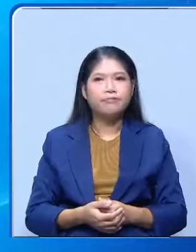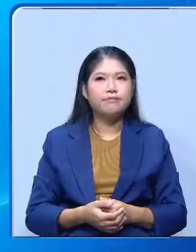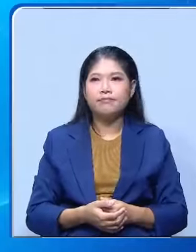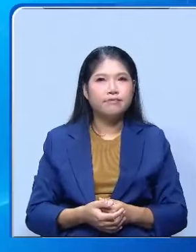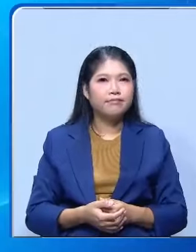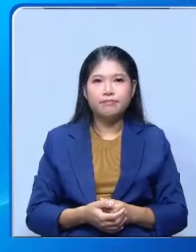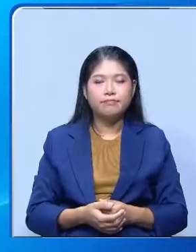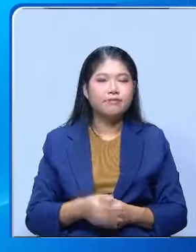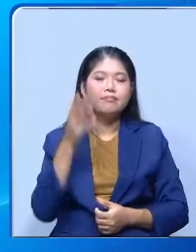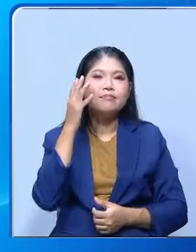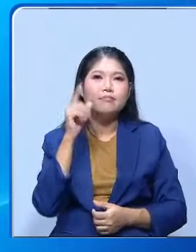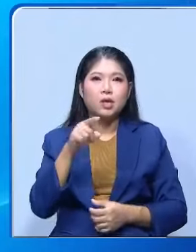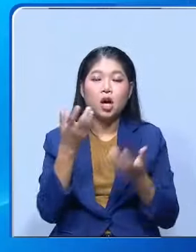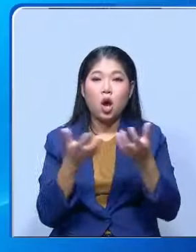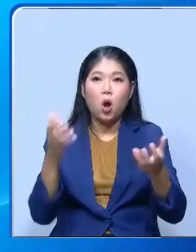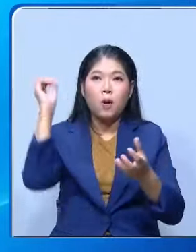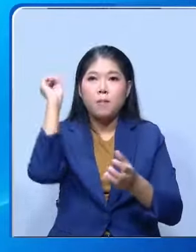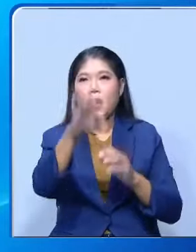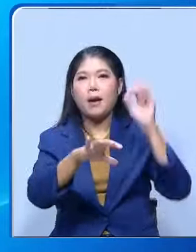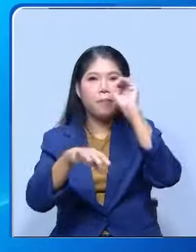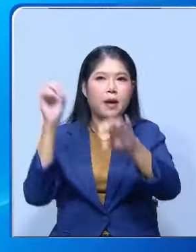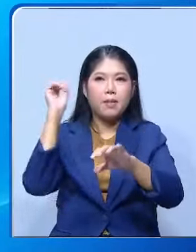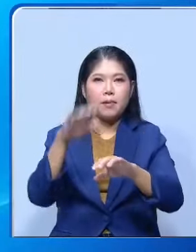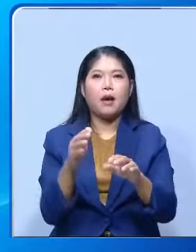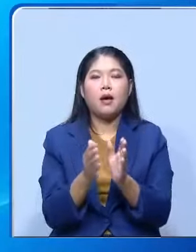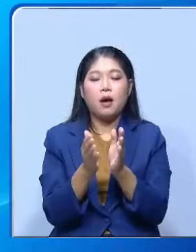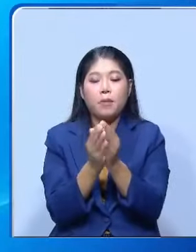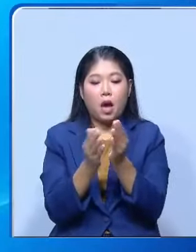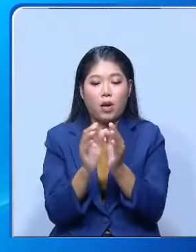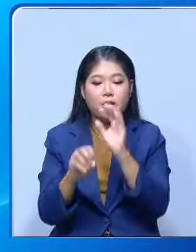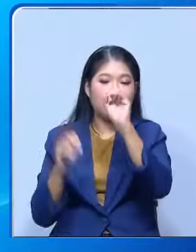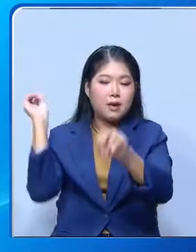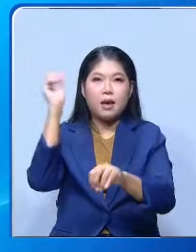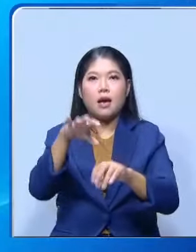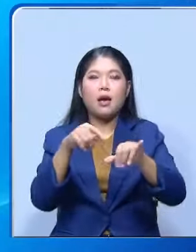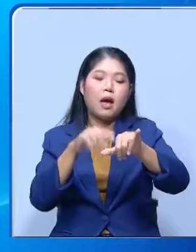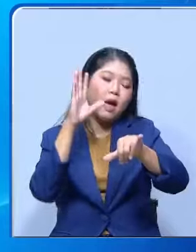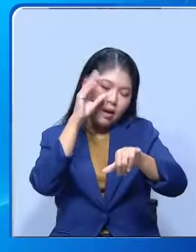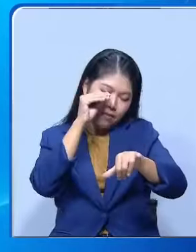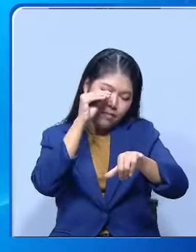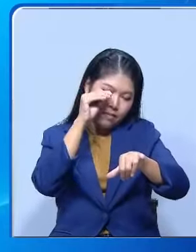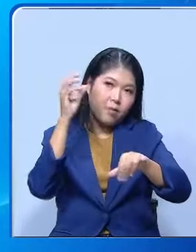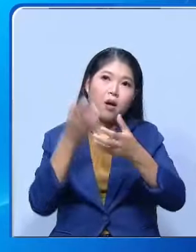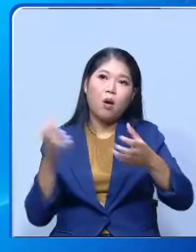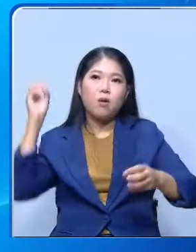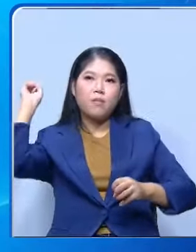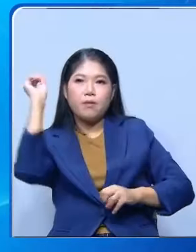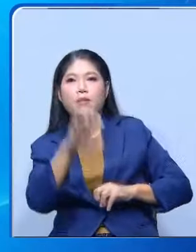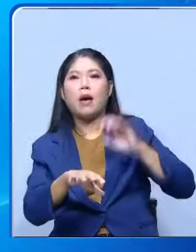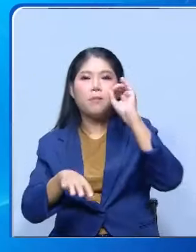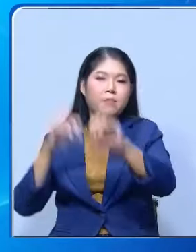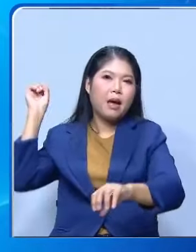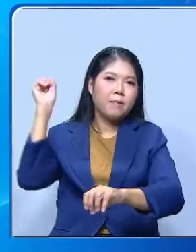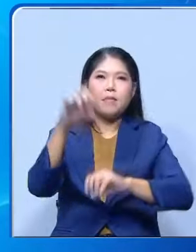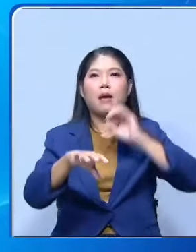แล้วก็บางทีไปคว้างปาสิ่งของเนี่ยปาเปลือกหอยใส่น้องคือน้องเขาหลับๆอยู่ดีๆเหมือนไปปาของปาสิ่ง